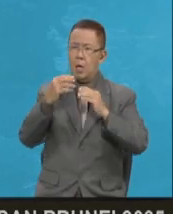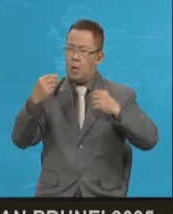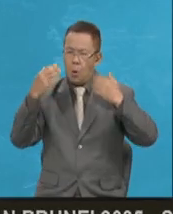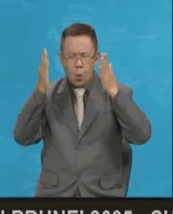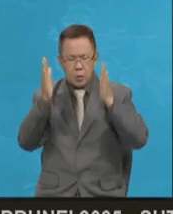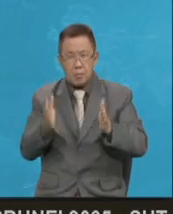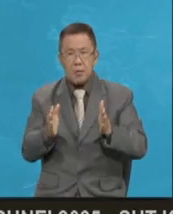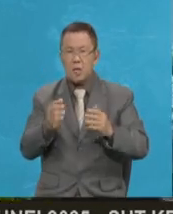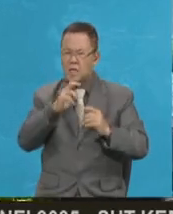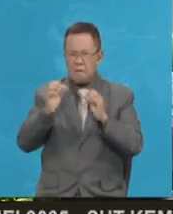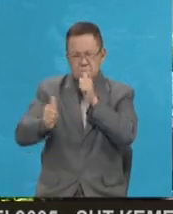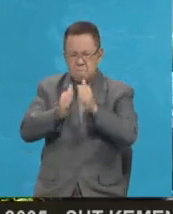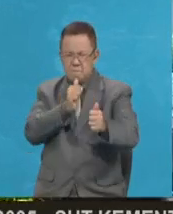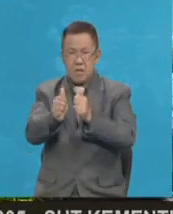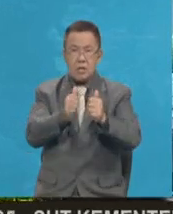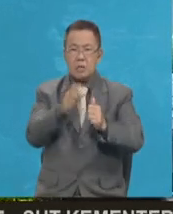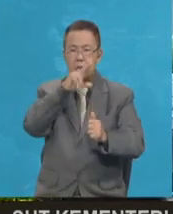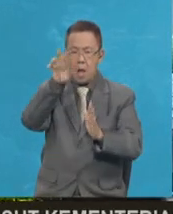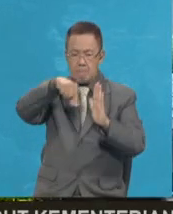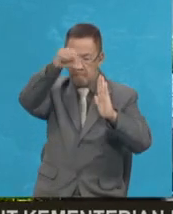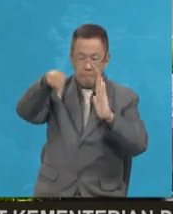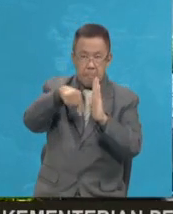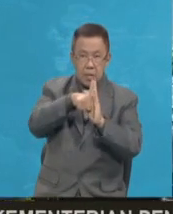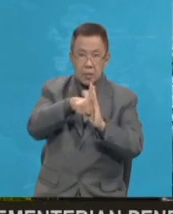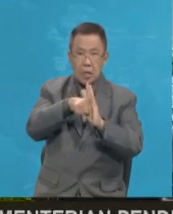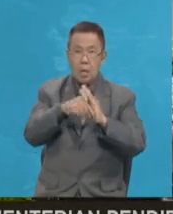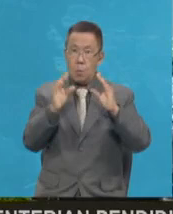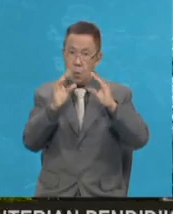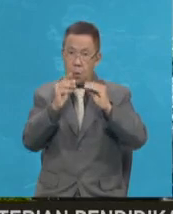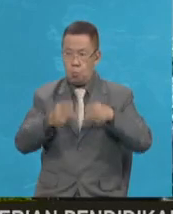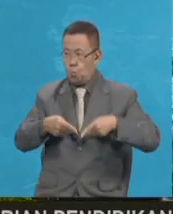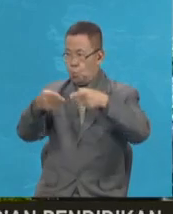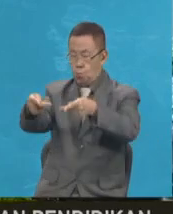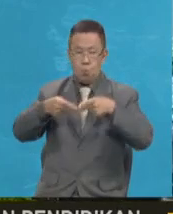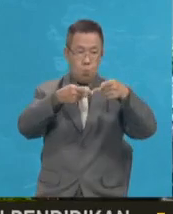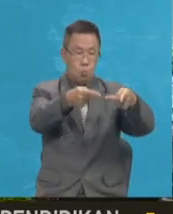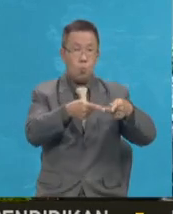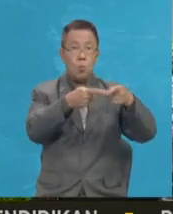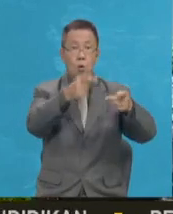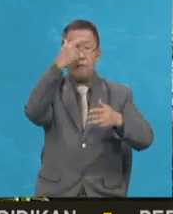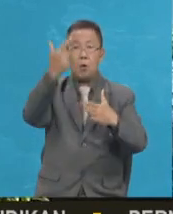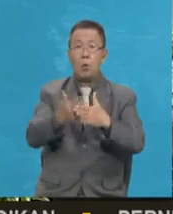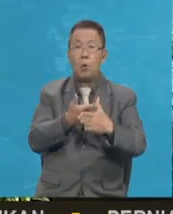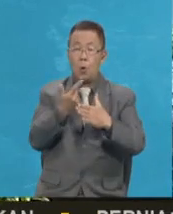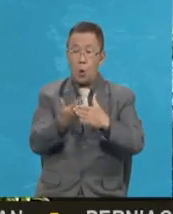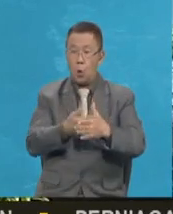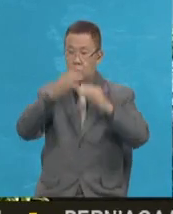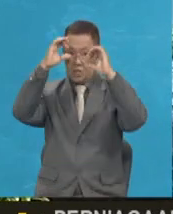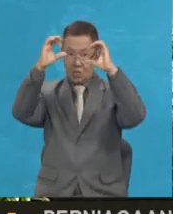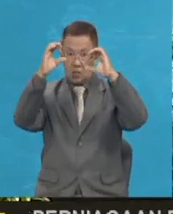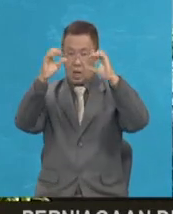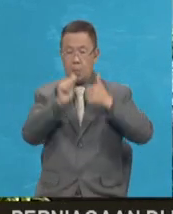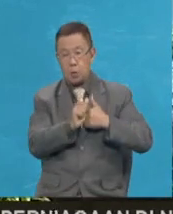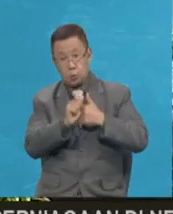manusia yang lebih kompeten dan berkualiti majelis Diteruskan dengan penyampaian paket pelatihan kepada guru pelatih yang